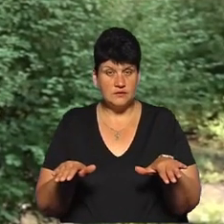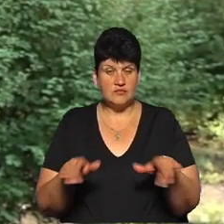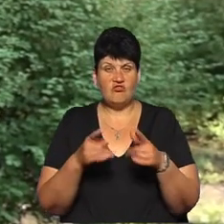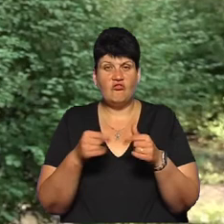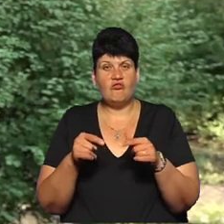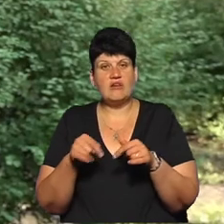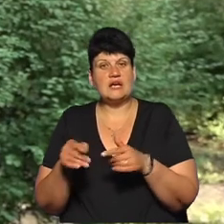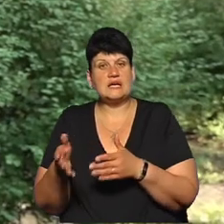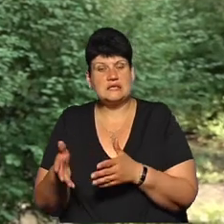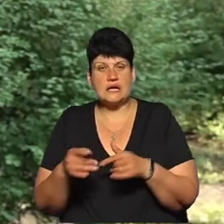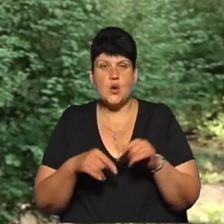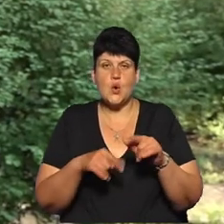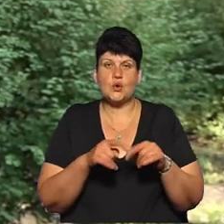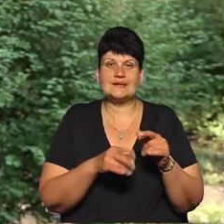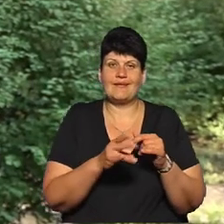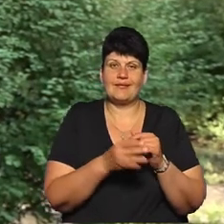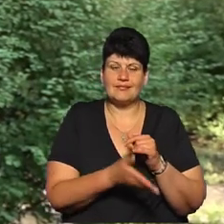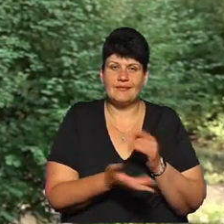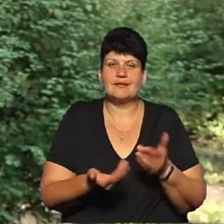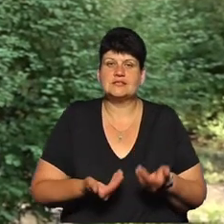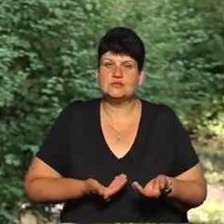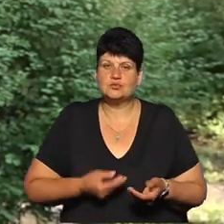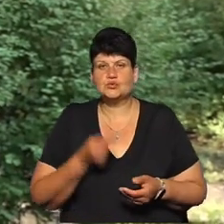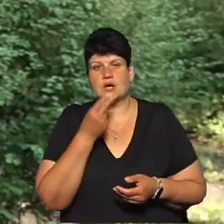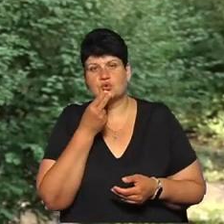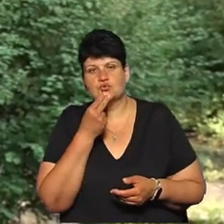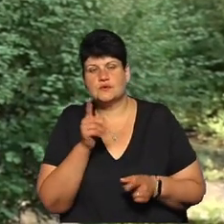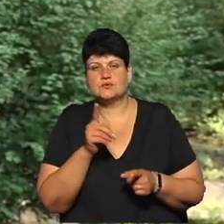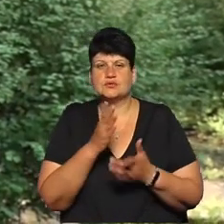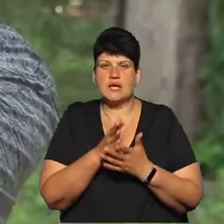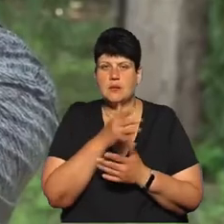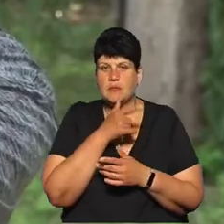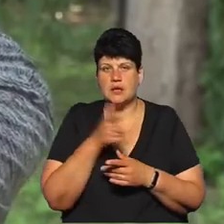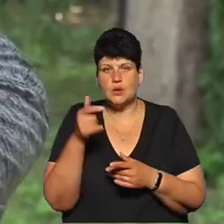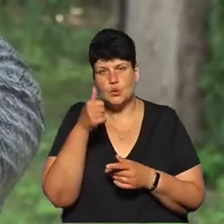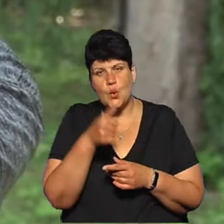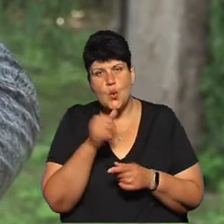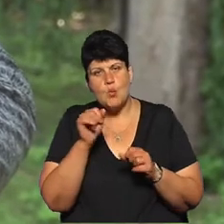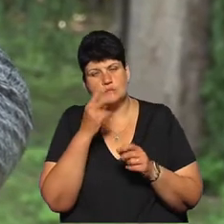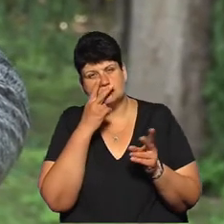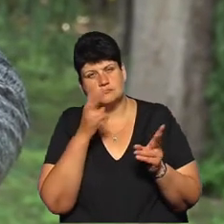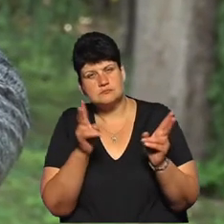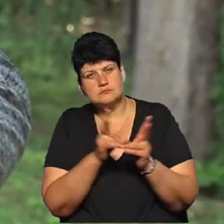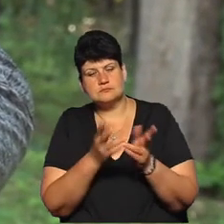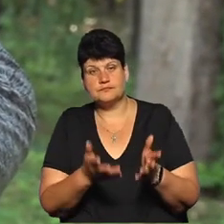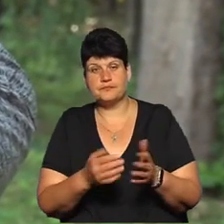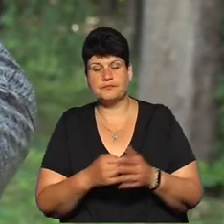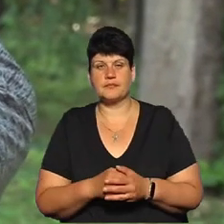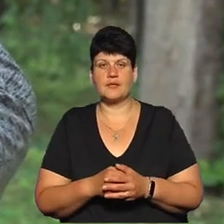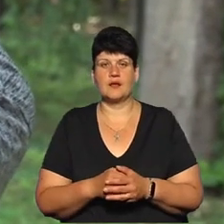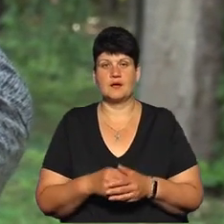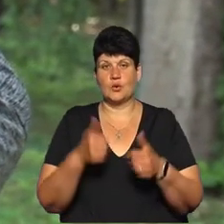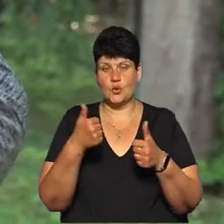родини їхні, які де мешкають, чим харчуються, в який період року можна їх побачити. Запорука вдалого кадру –